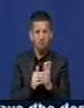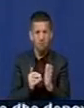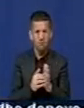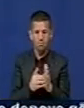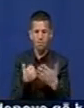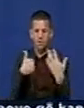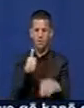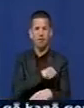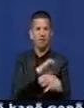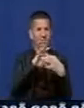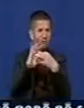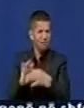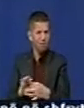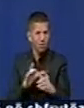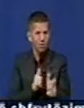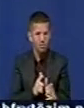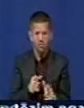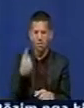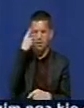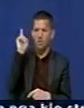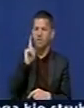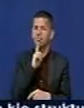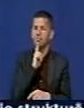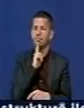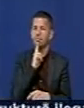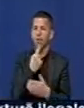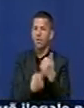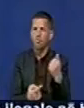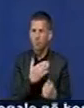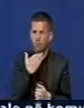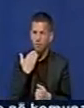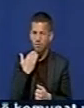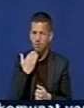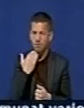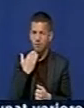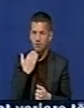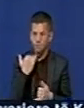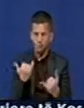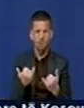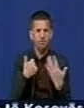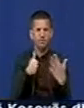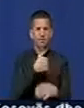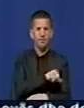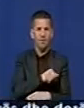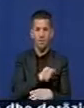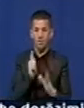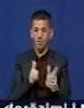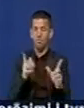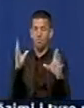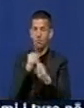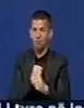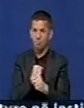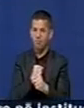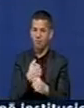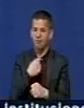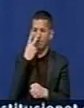edhe 16 vite pas lufte, ende nuk dihet për fatin e të pagjeturve. jemi 16 vite pas luftë kur ende përballohem